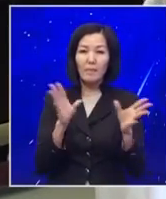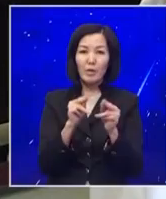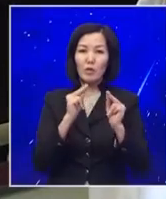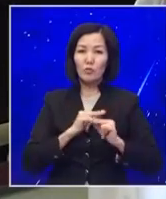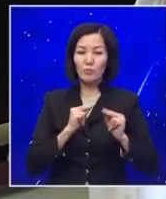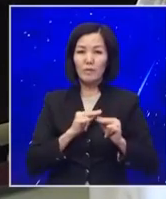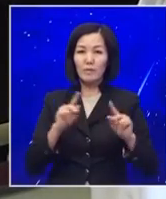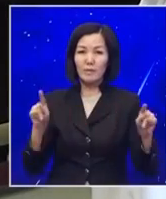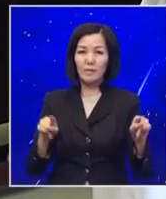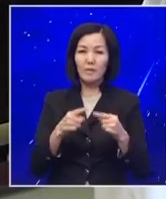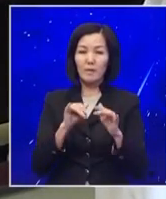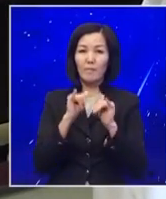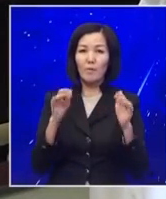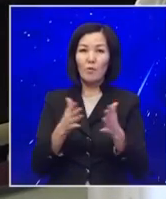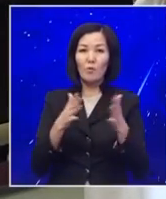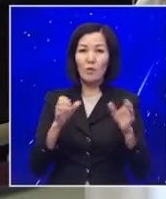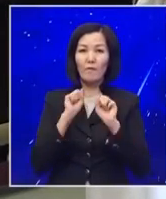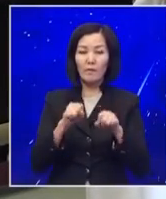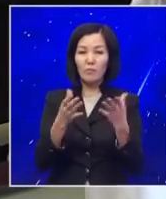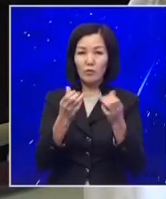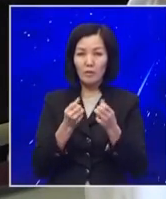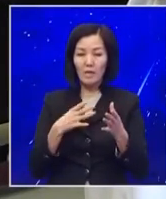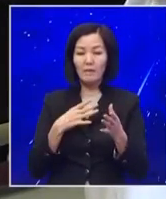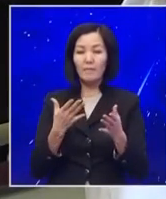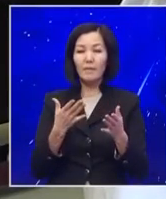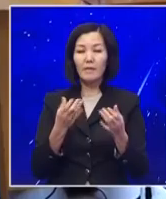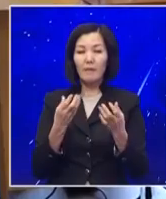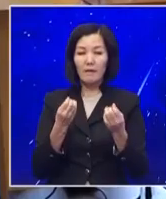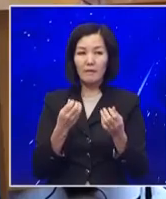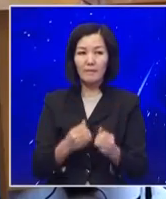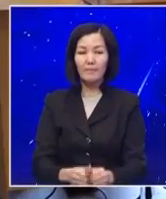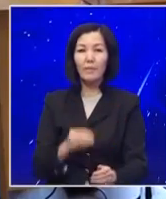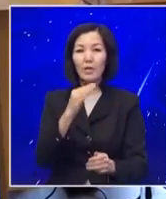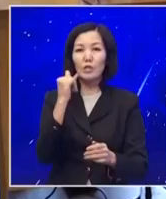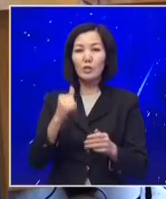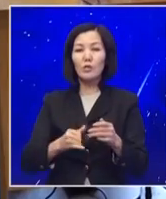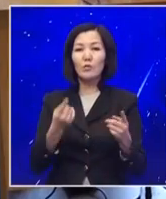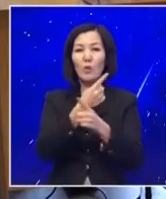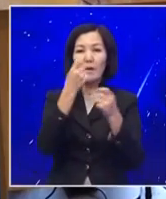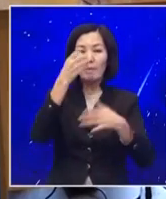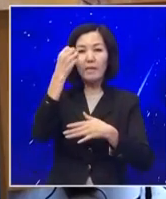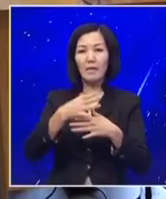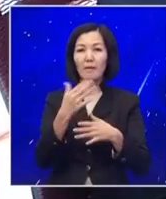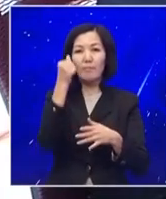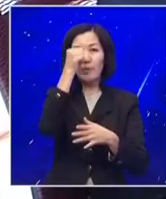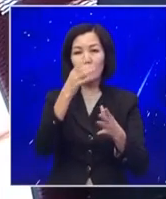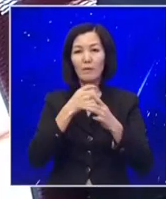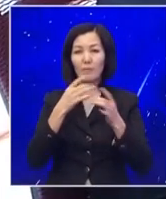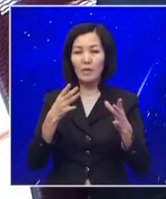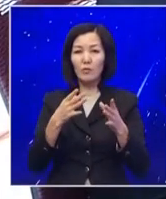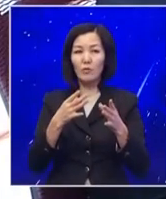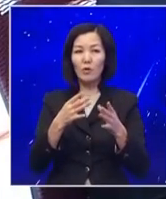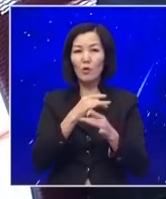қарым-қатынас орнатуға үлкен мүмкіндіктер алдым. Одан бөлек мен Жетсу медиа ақпараттық алаңы 5 жылдық мерейтойына